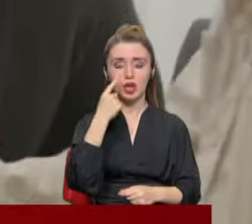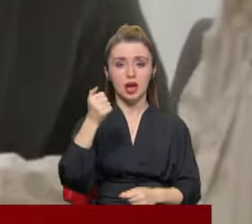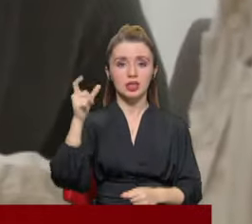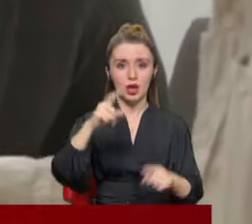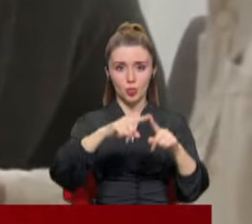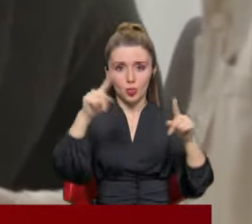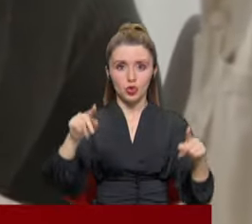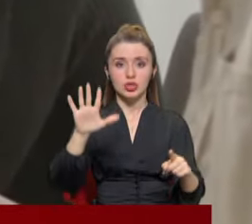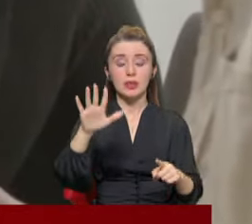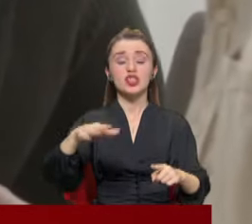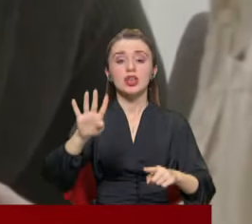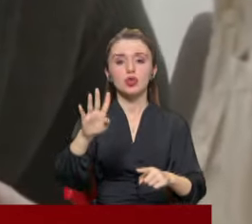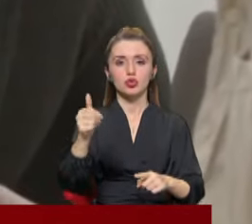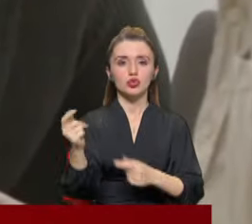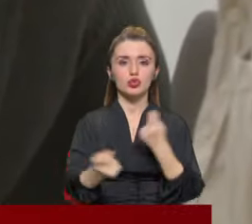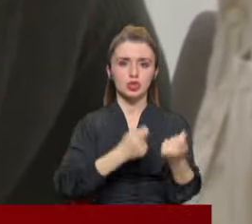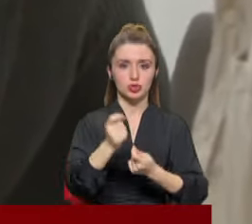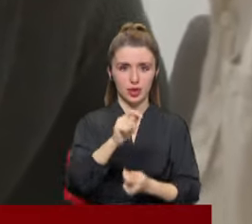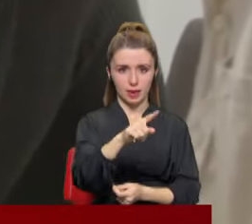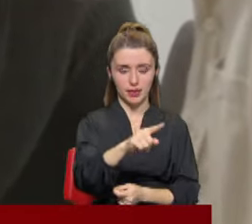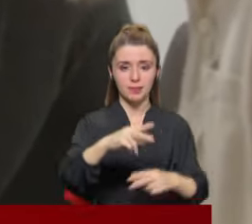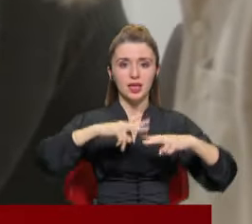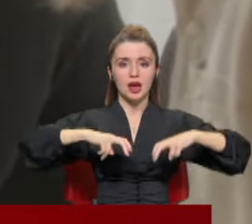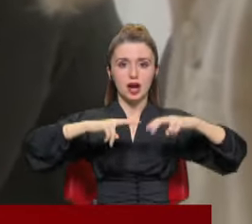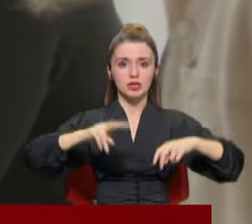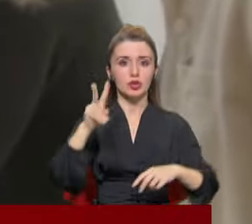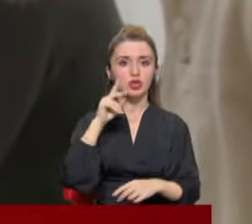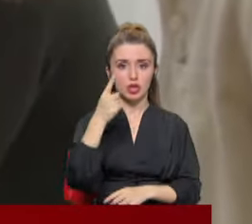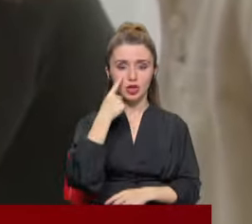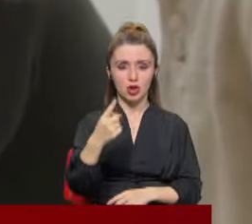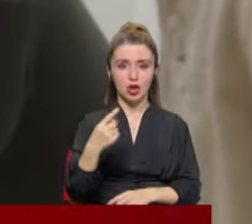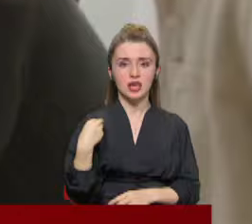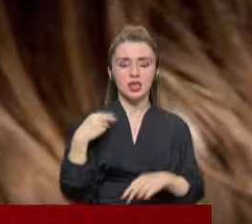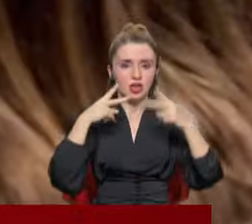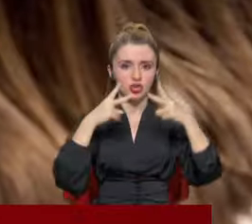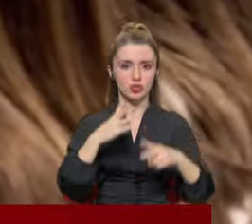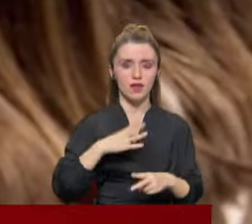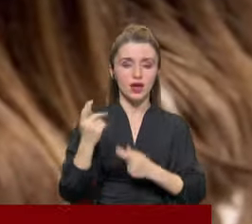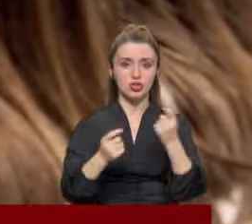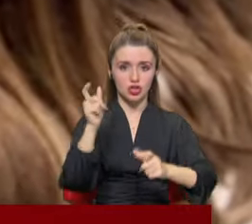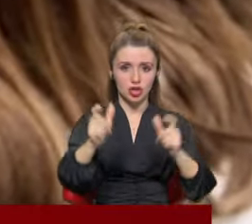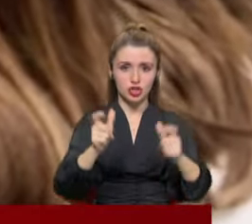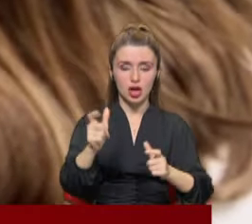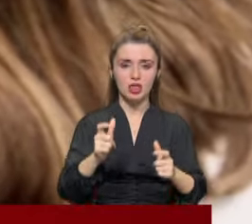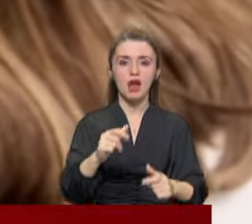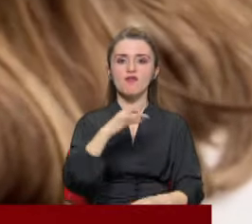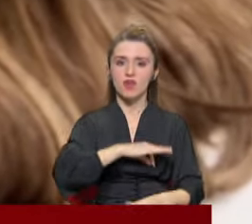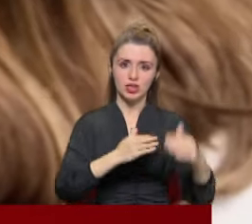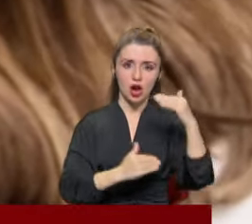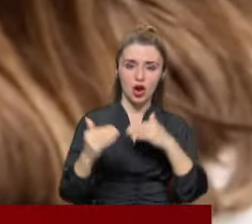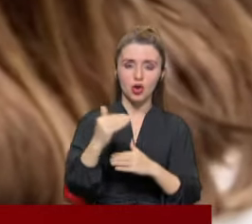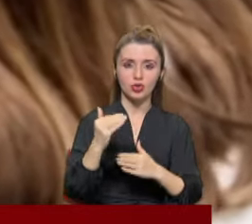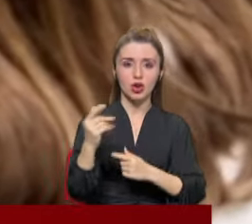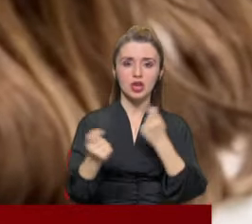ay boyunca 5 yerine 4 gün mesaiye geçti. Araştırma sonuçları ise yeni açıklandı. Çalışanların veriminin arttığı,